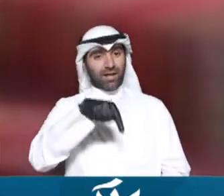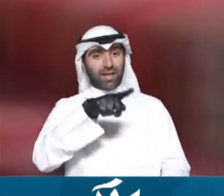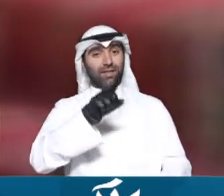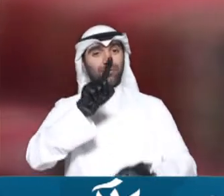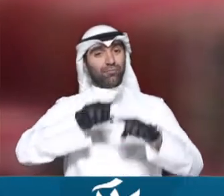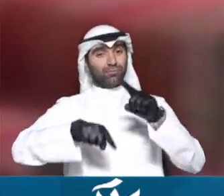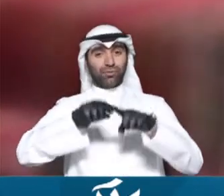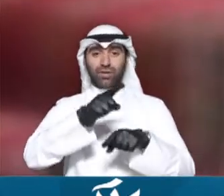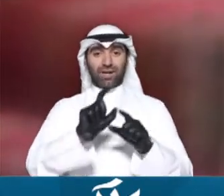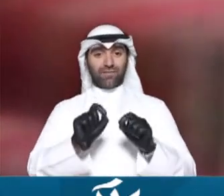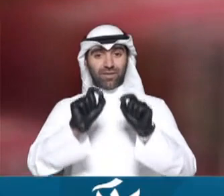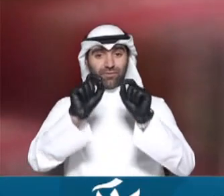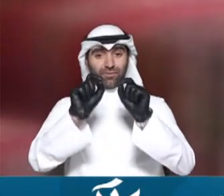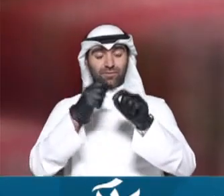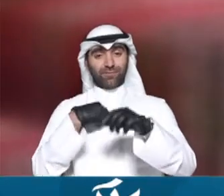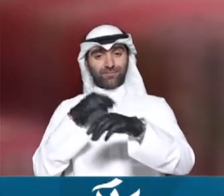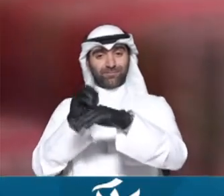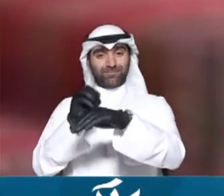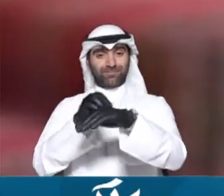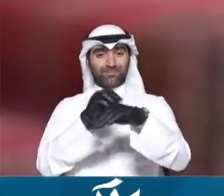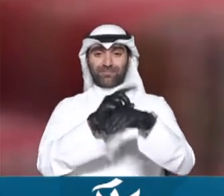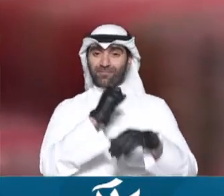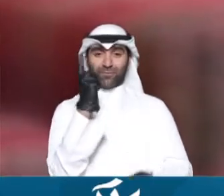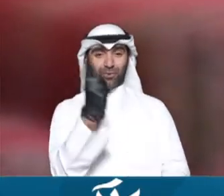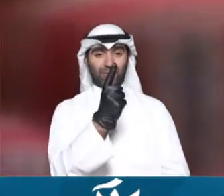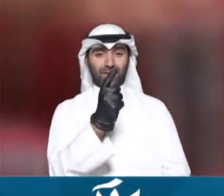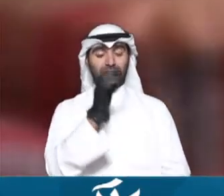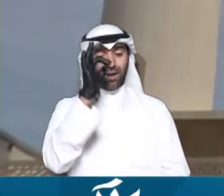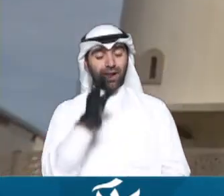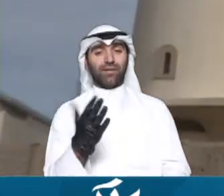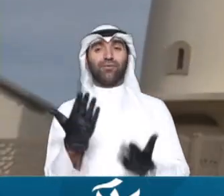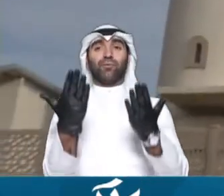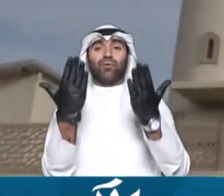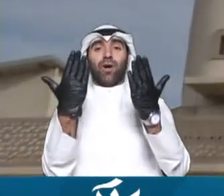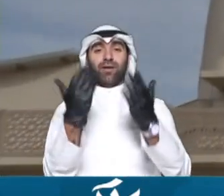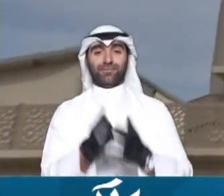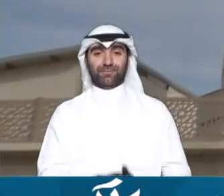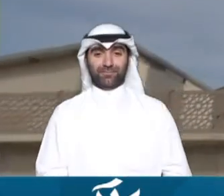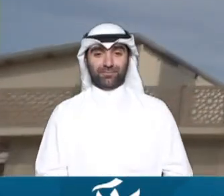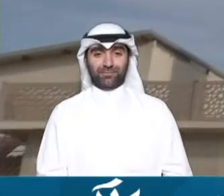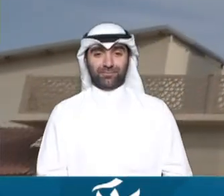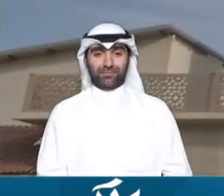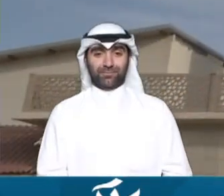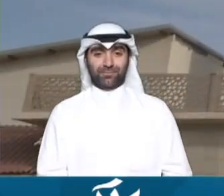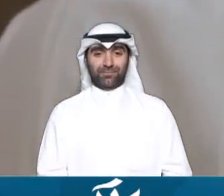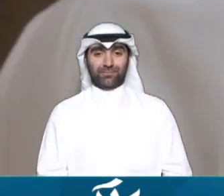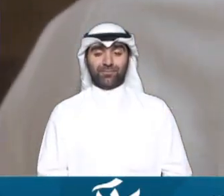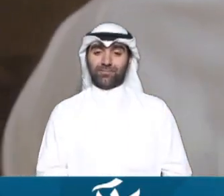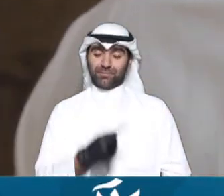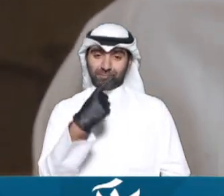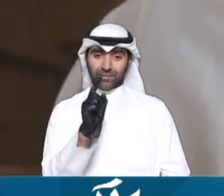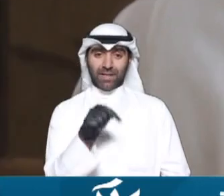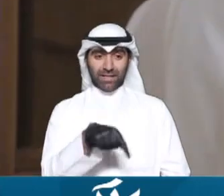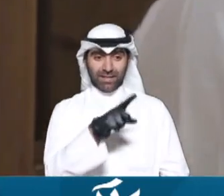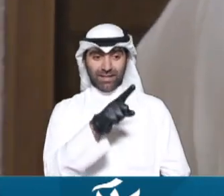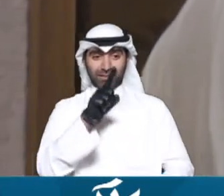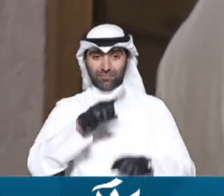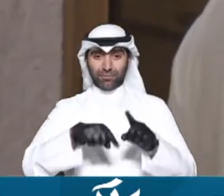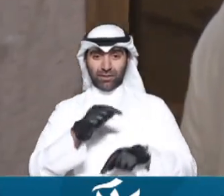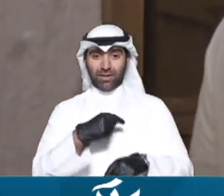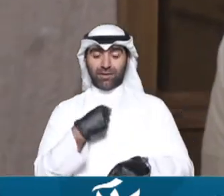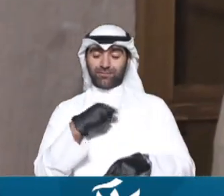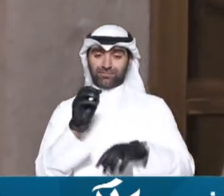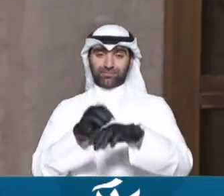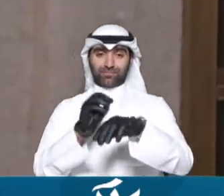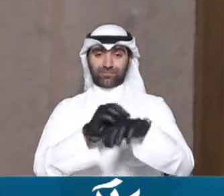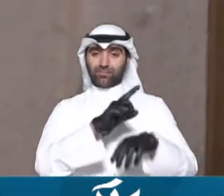دعاء يعني يحميك. وتتطلب هذه المرحلة الأخذ بأسباب الوقاية،